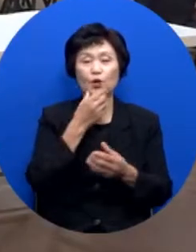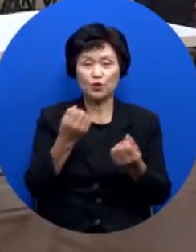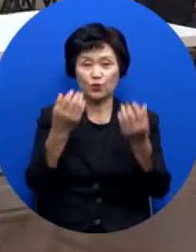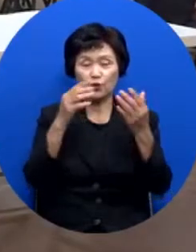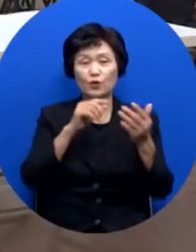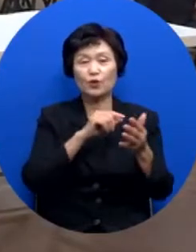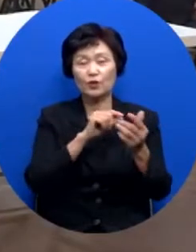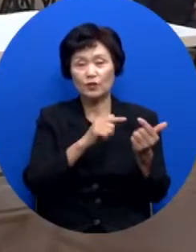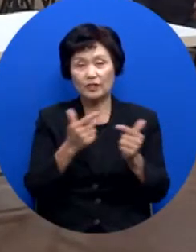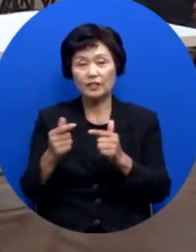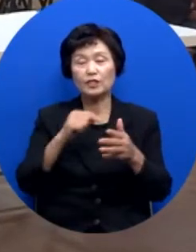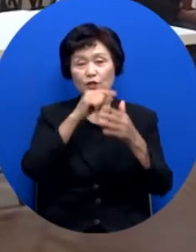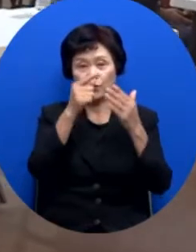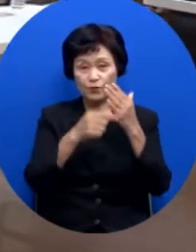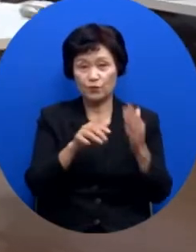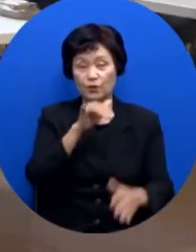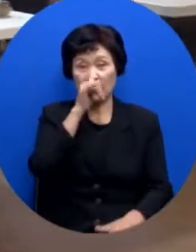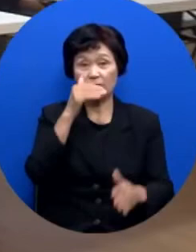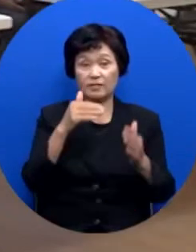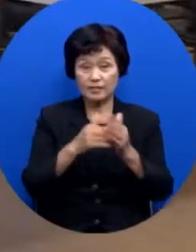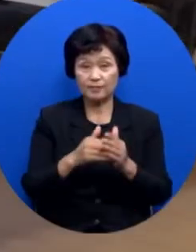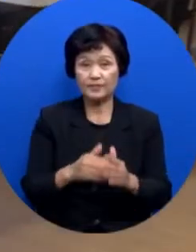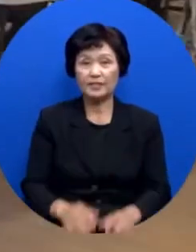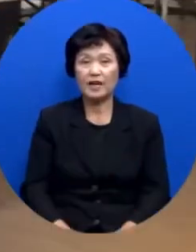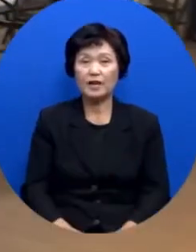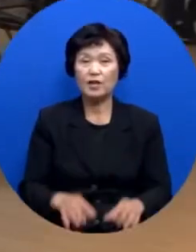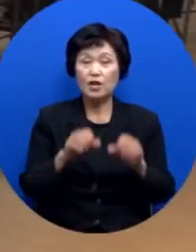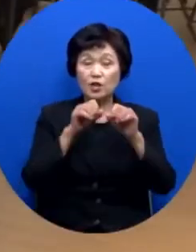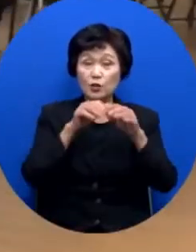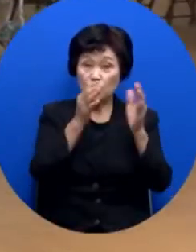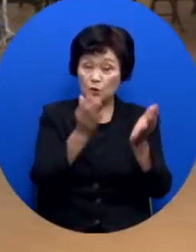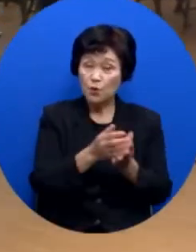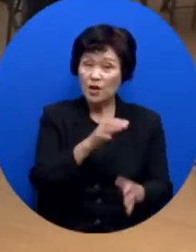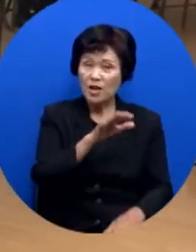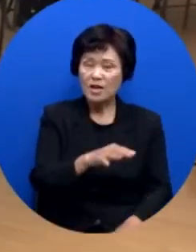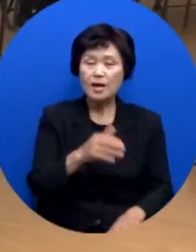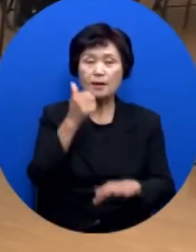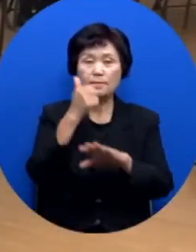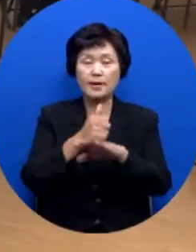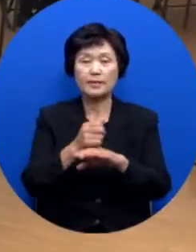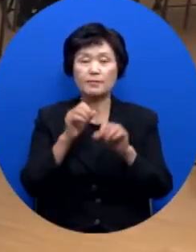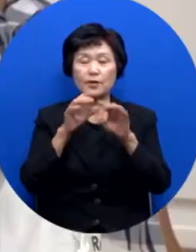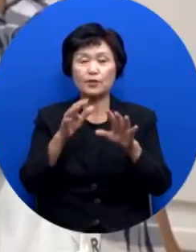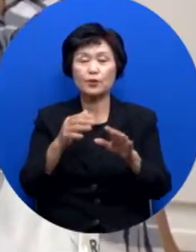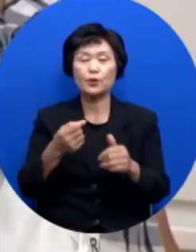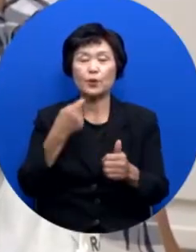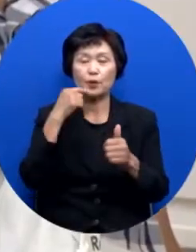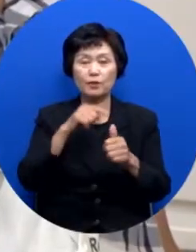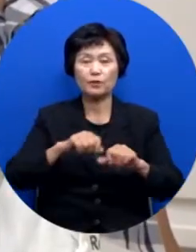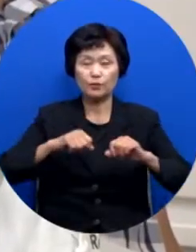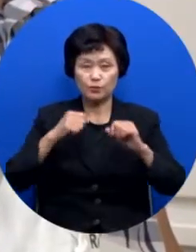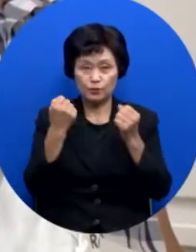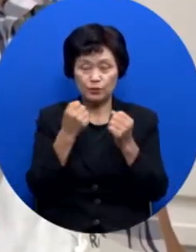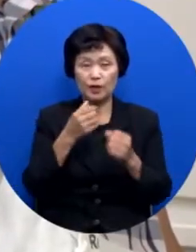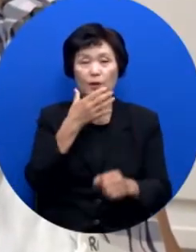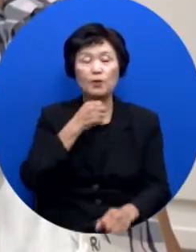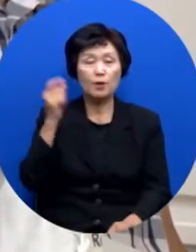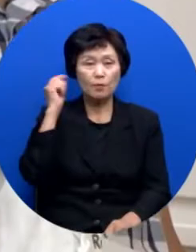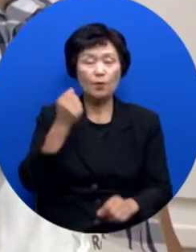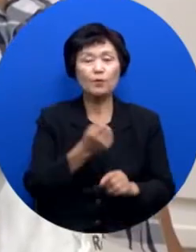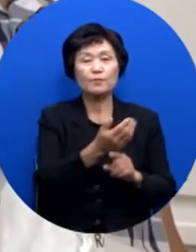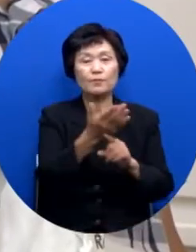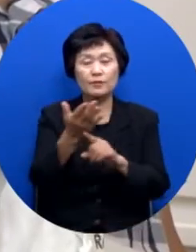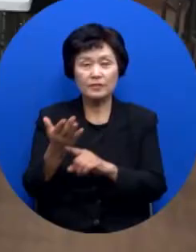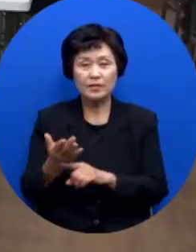황 목사는 KWMF가 주님의 마지막 지상명령에 순종하며 모든 민족에게 가서 복음을 전하길 바란다고